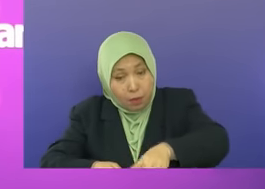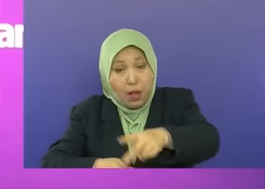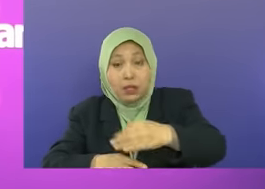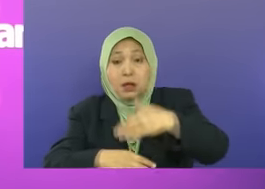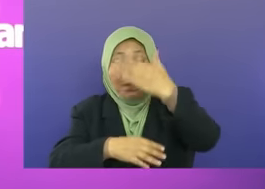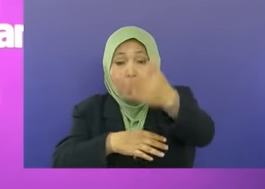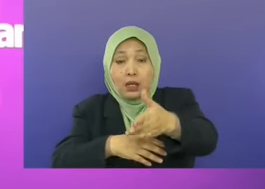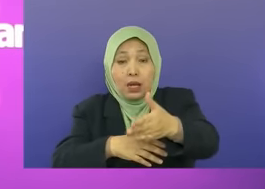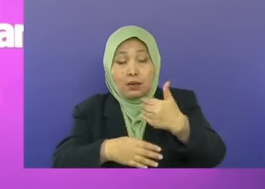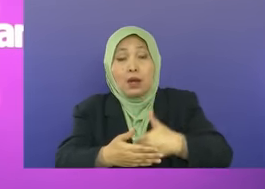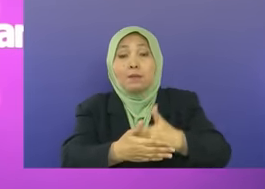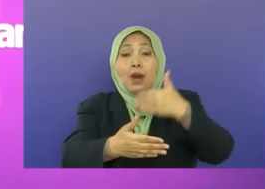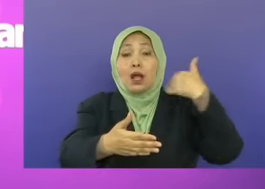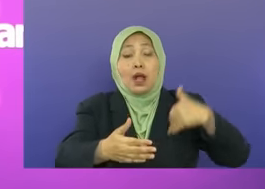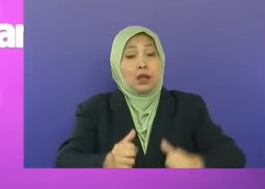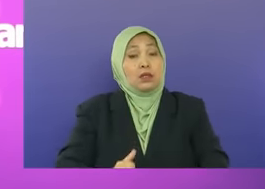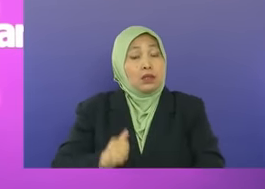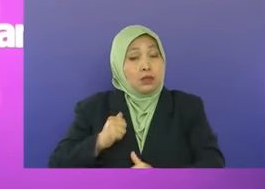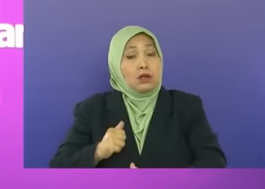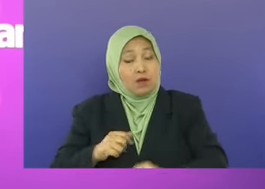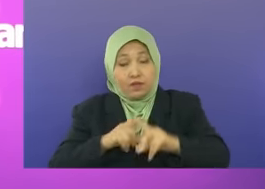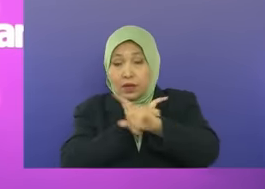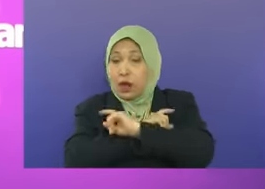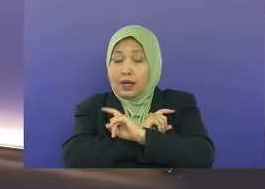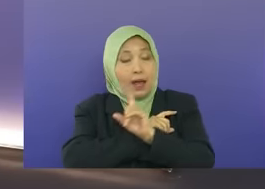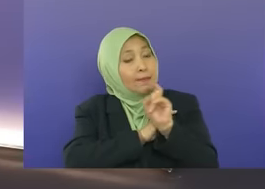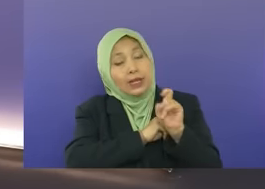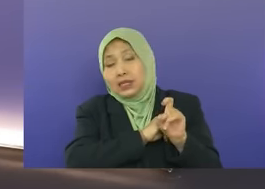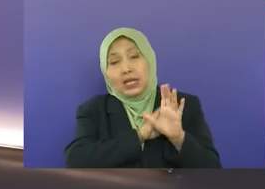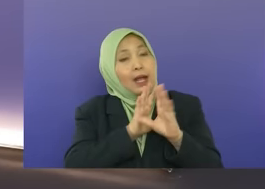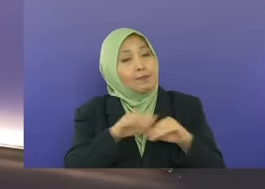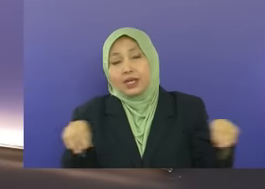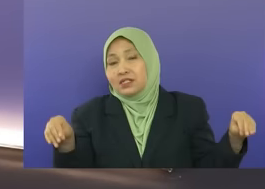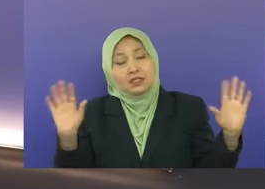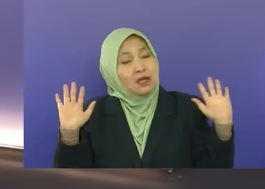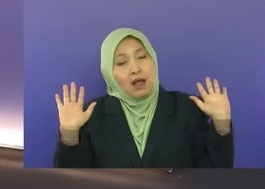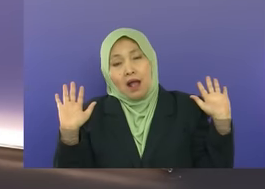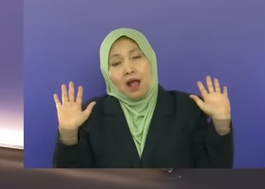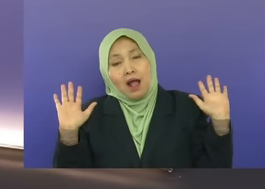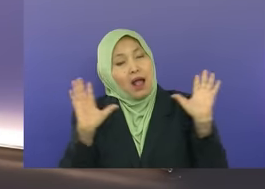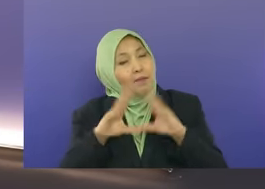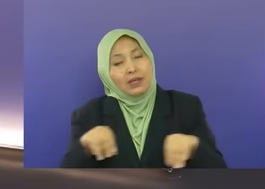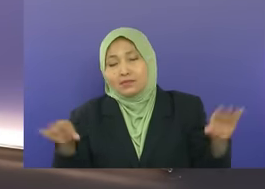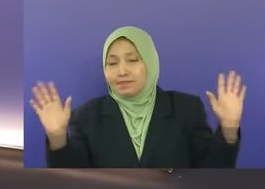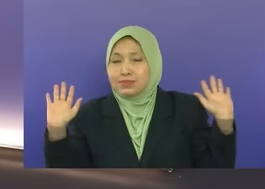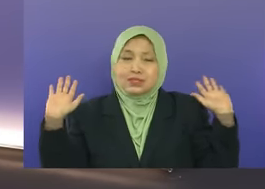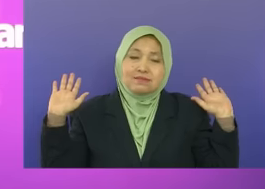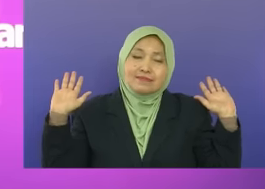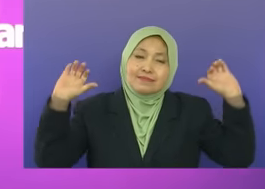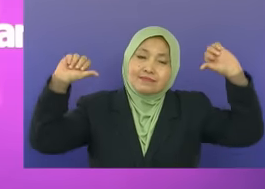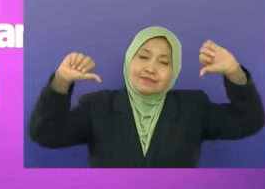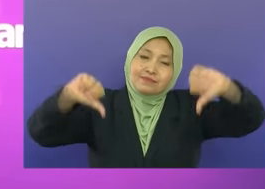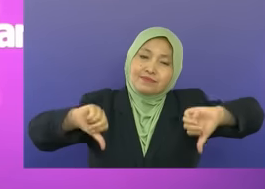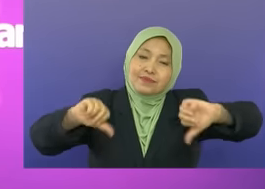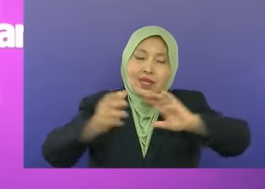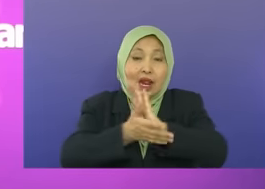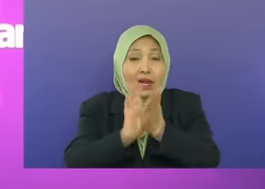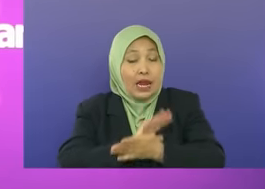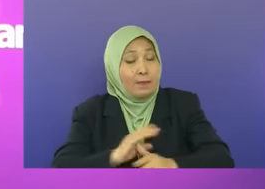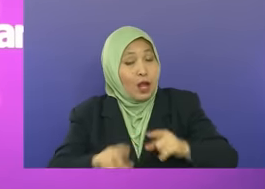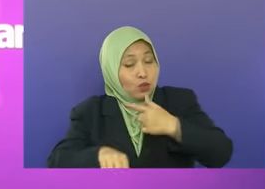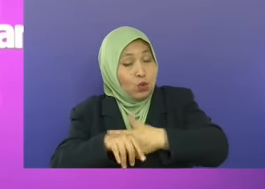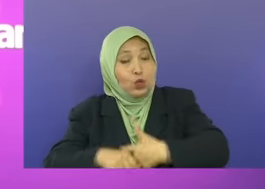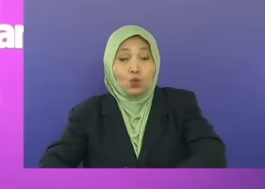belakang adalah Firaun habis itu jadi waktu itu ataupun